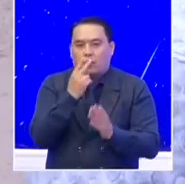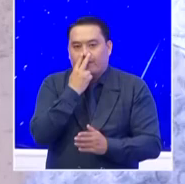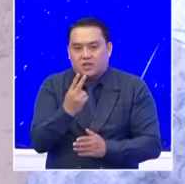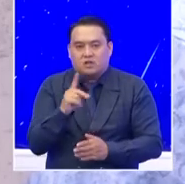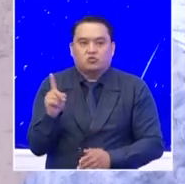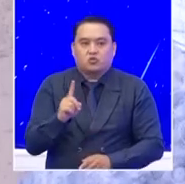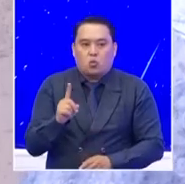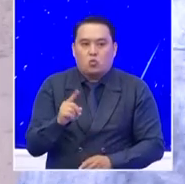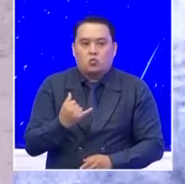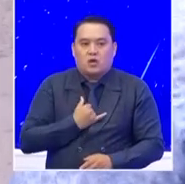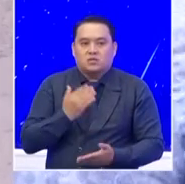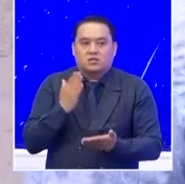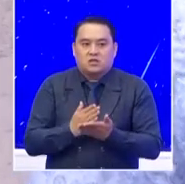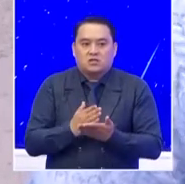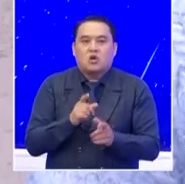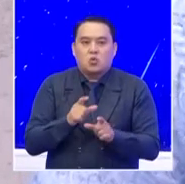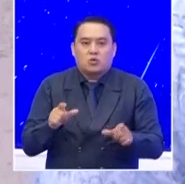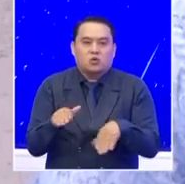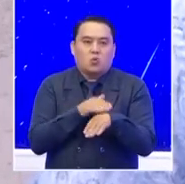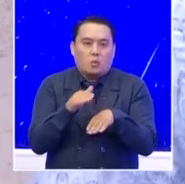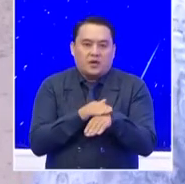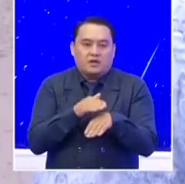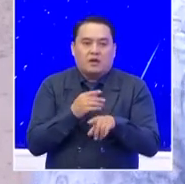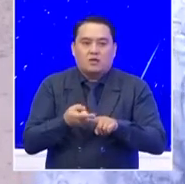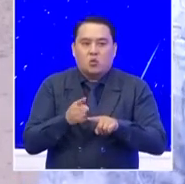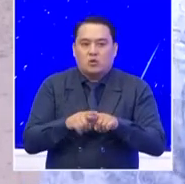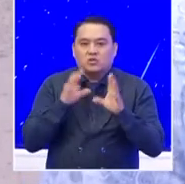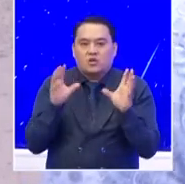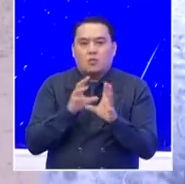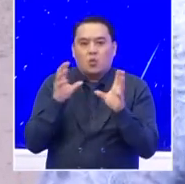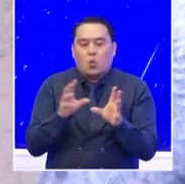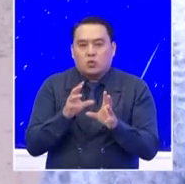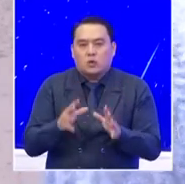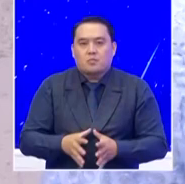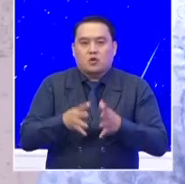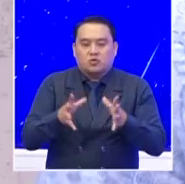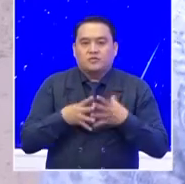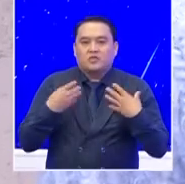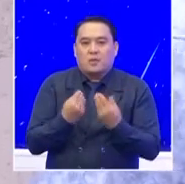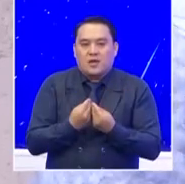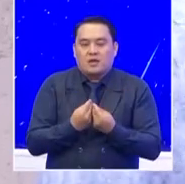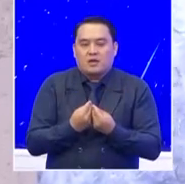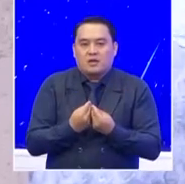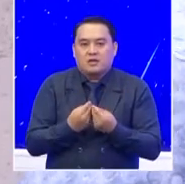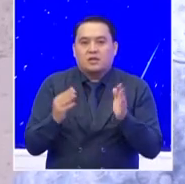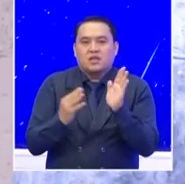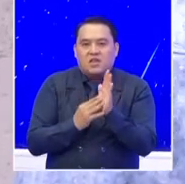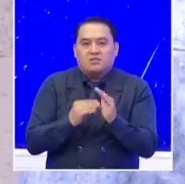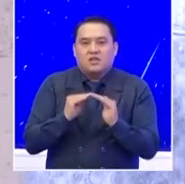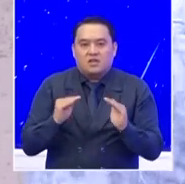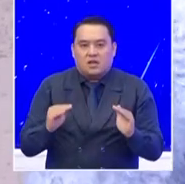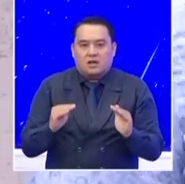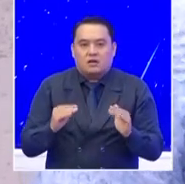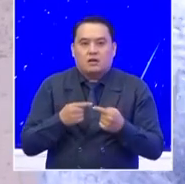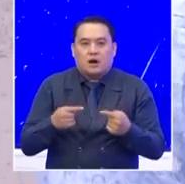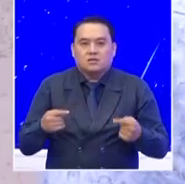что у нас есть такие люди удивительные, добрые, которые заботятся о целой большой семье, да, у них в семье 9 детей.